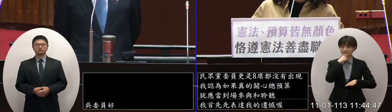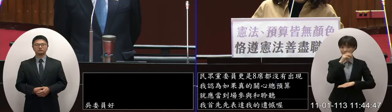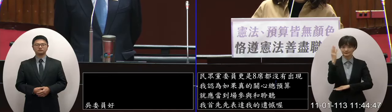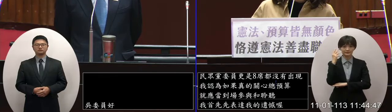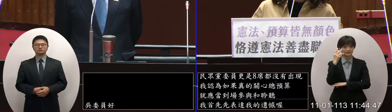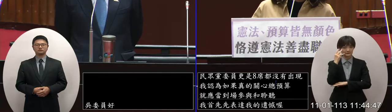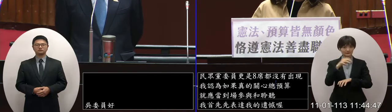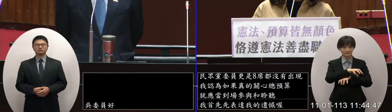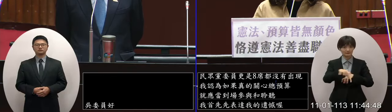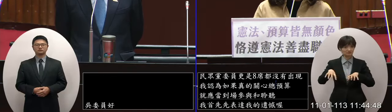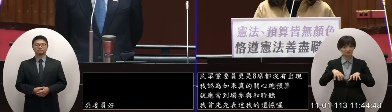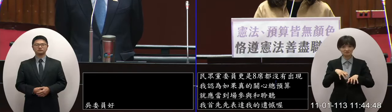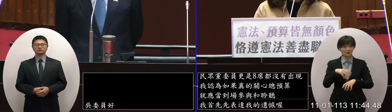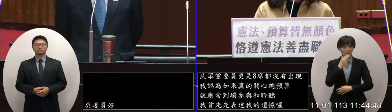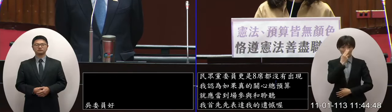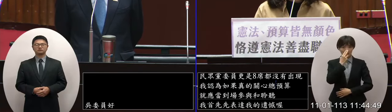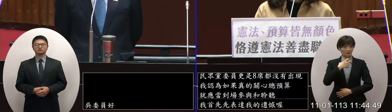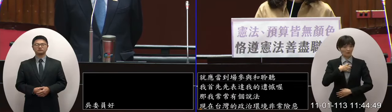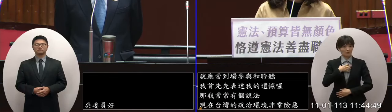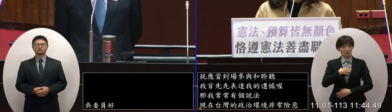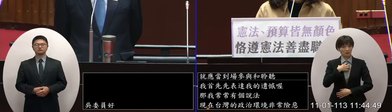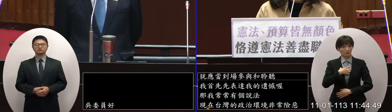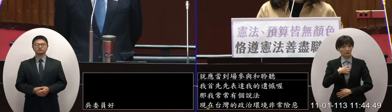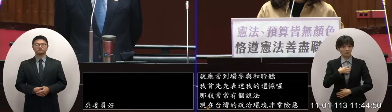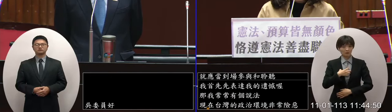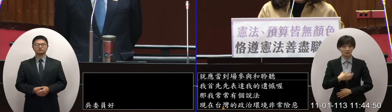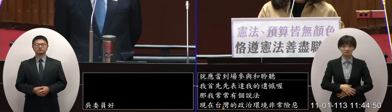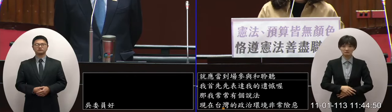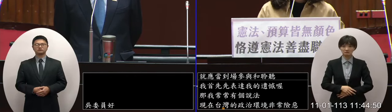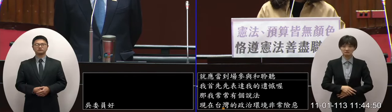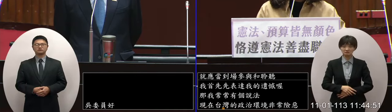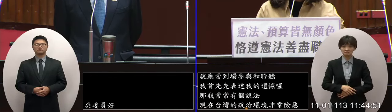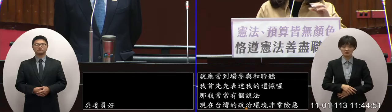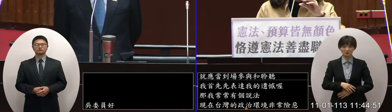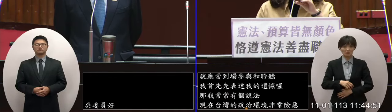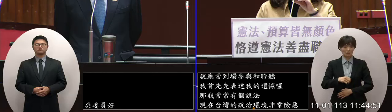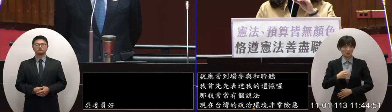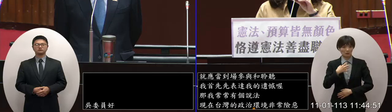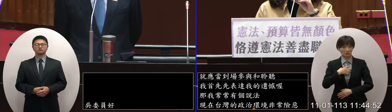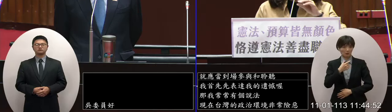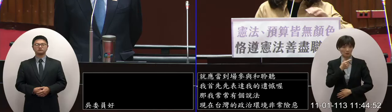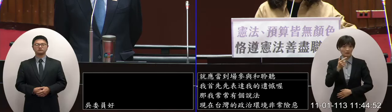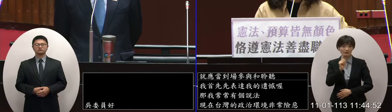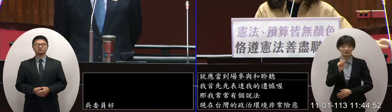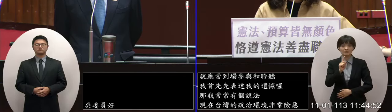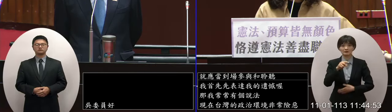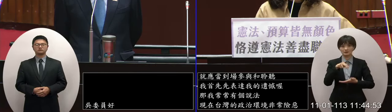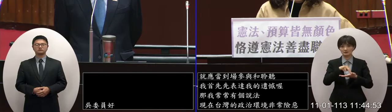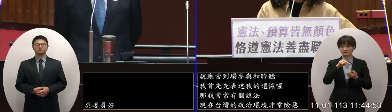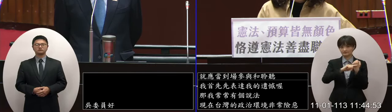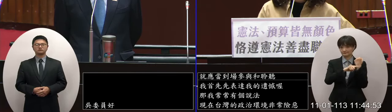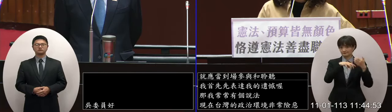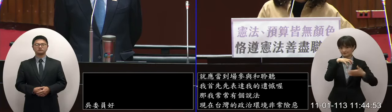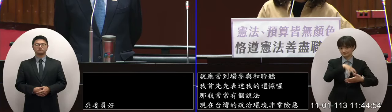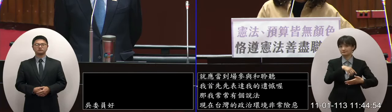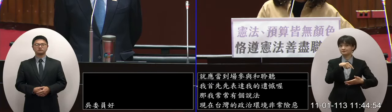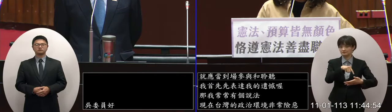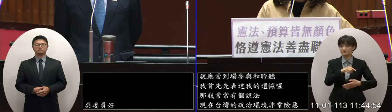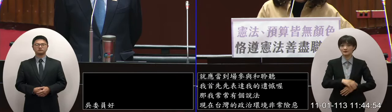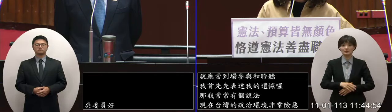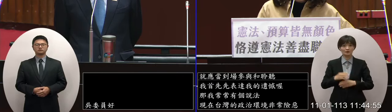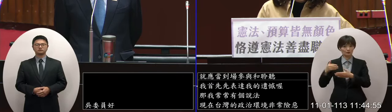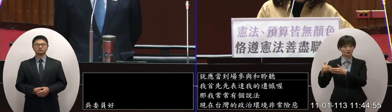境非常的险恶，战场就在立法院。这个中国的统战至高要